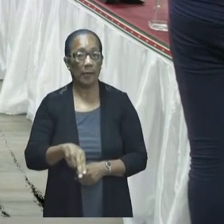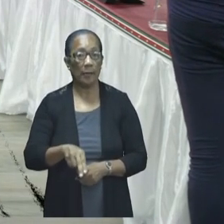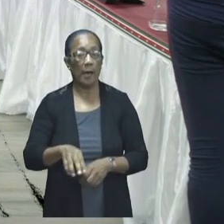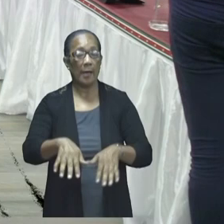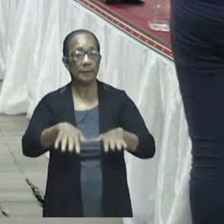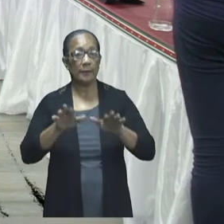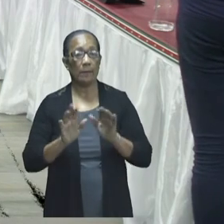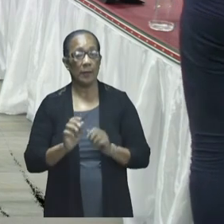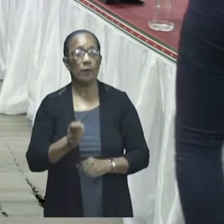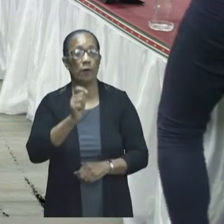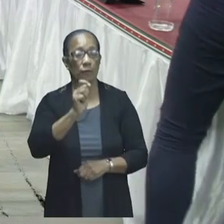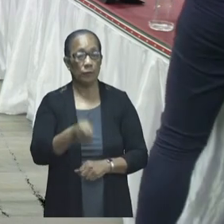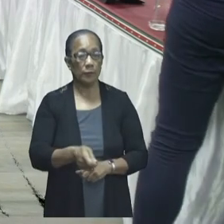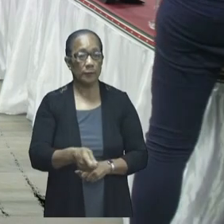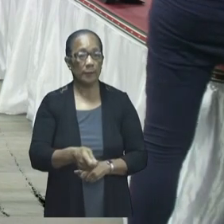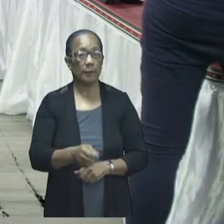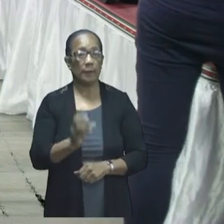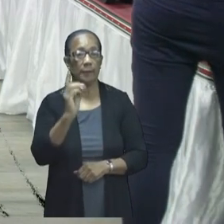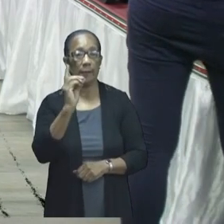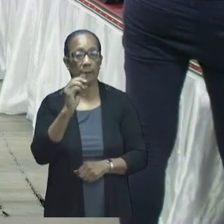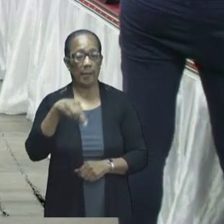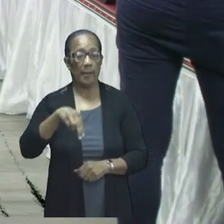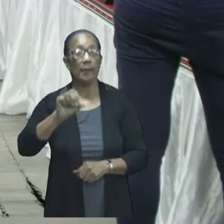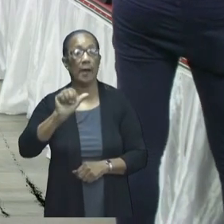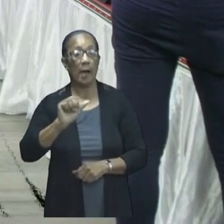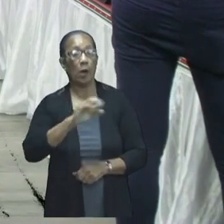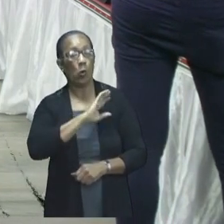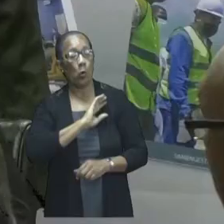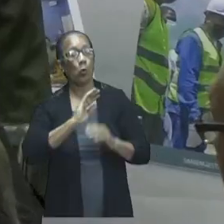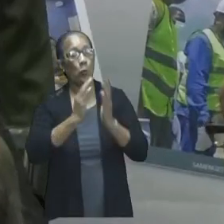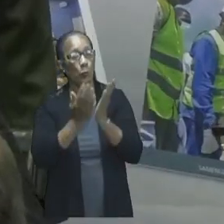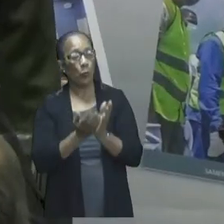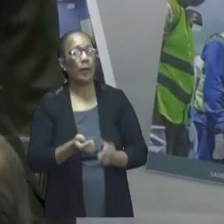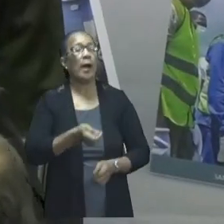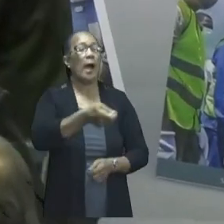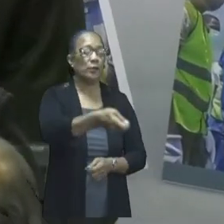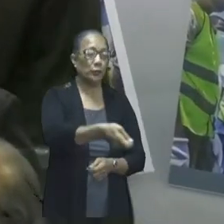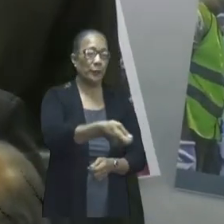worden waar ik net ook al eeuwenlang alsjeblieft